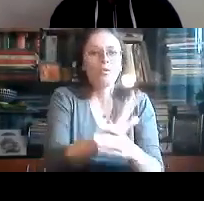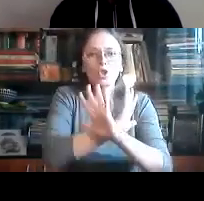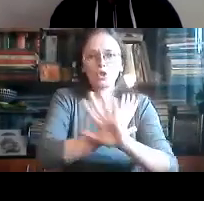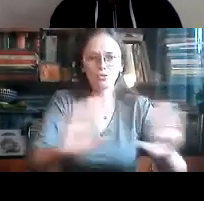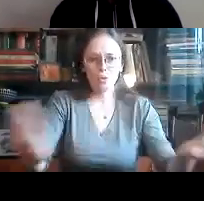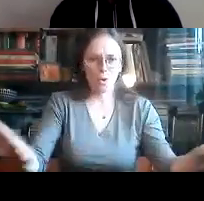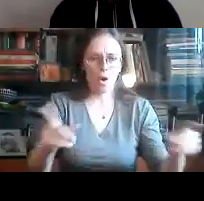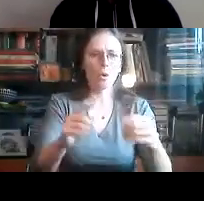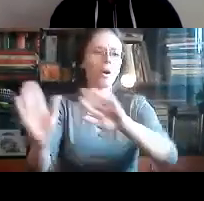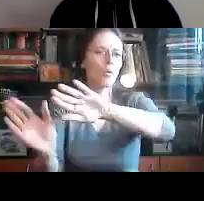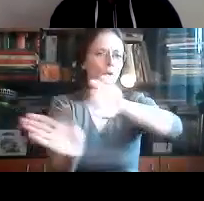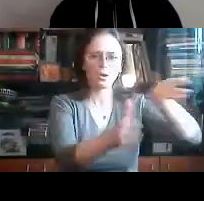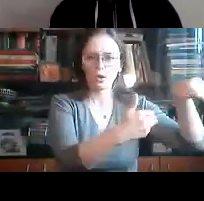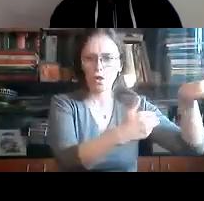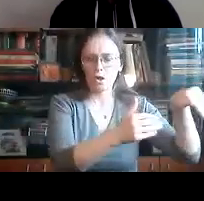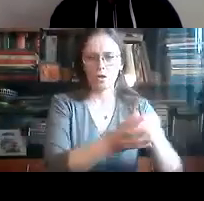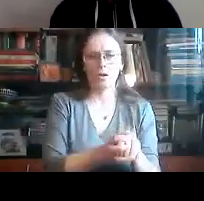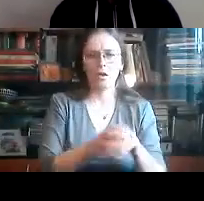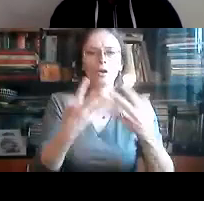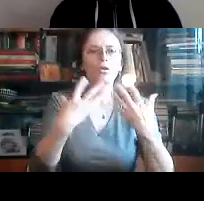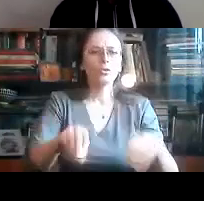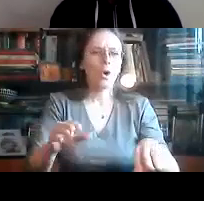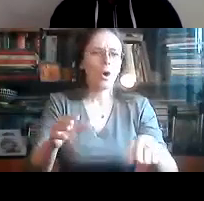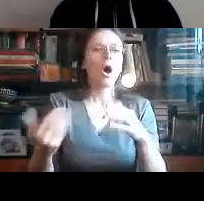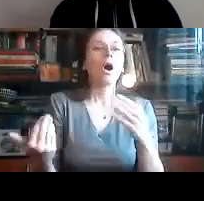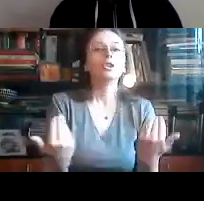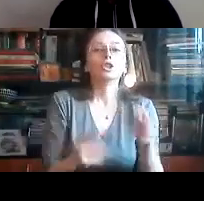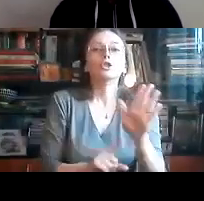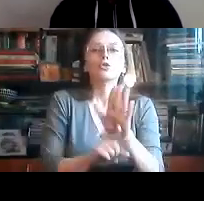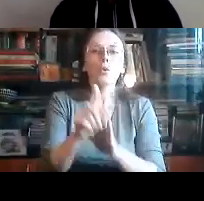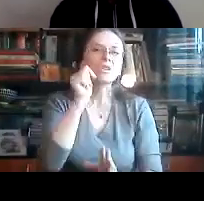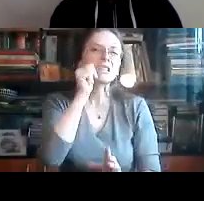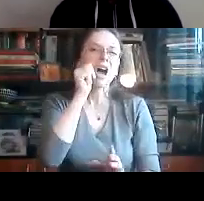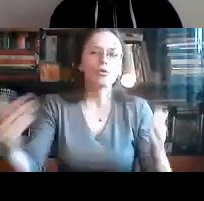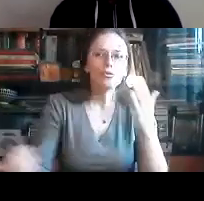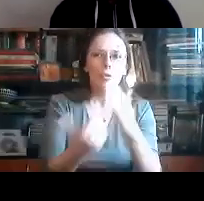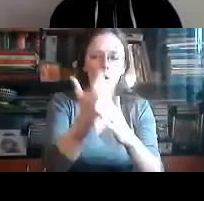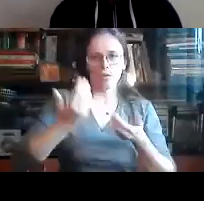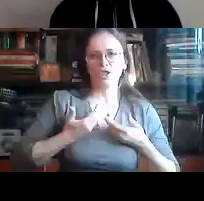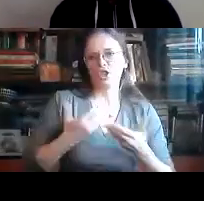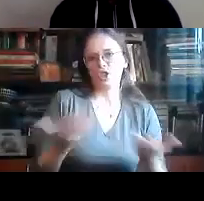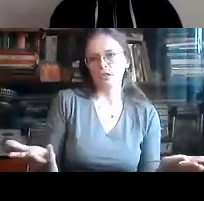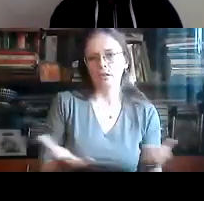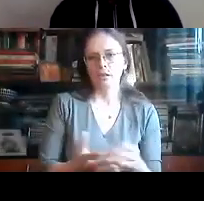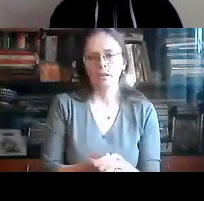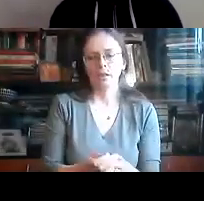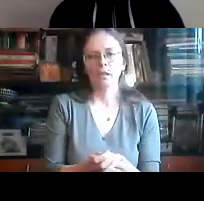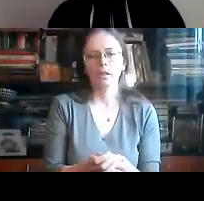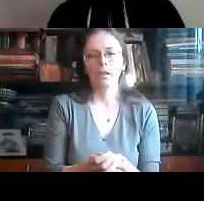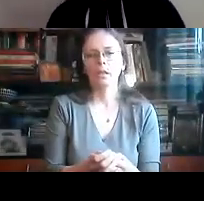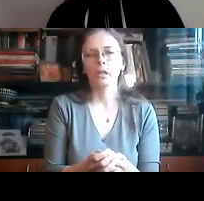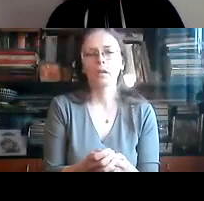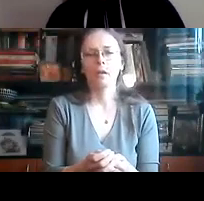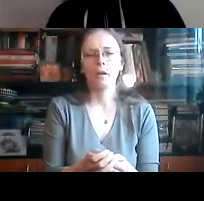новой завтрашней жизни. То есть вот есть такое мнение, не знаю, что тут сказать, может быть, у вас что-то по